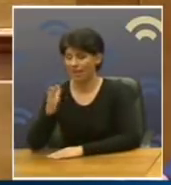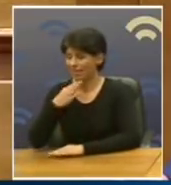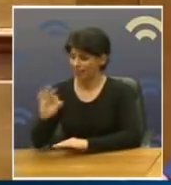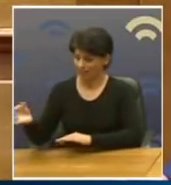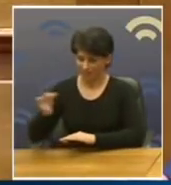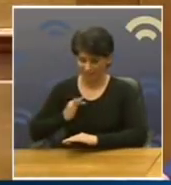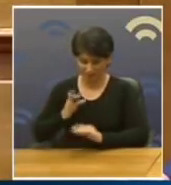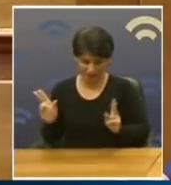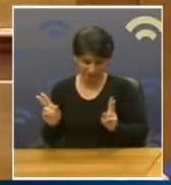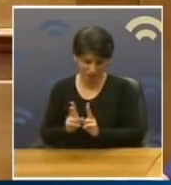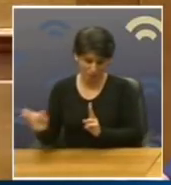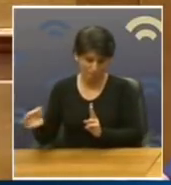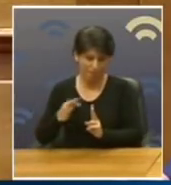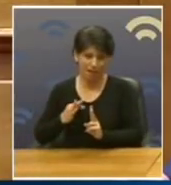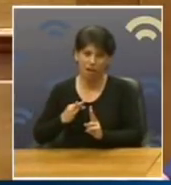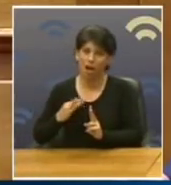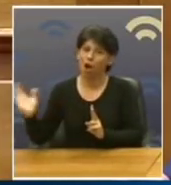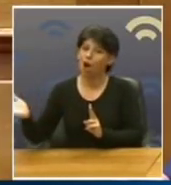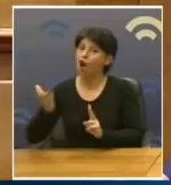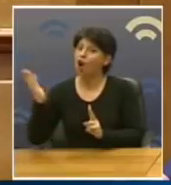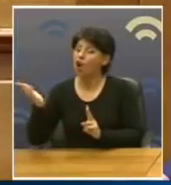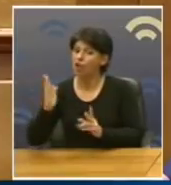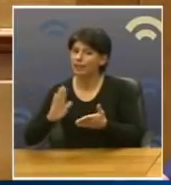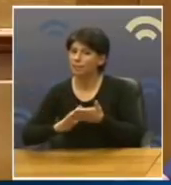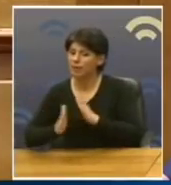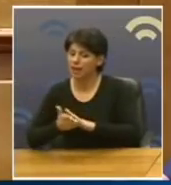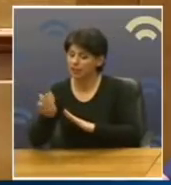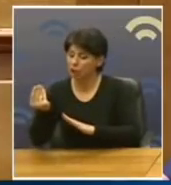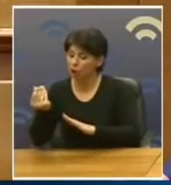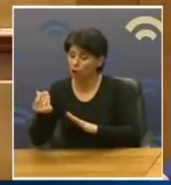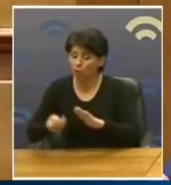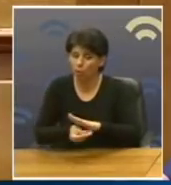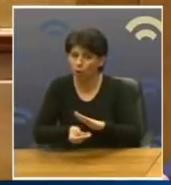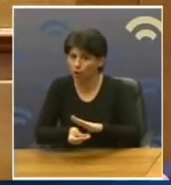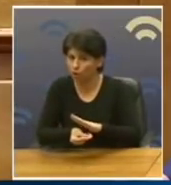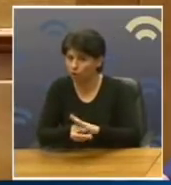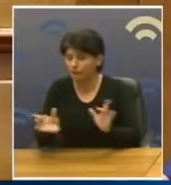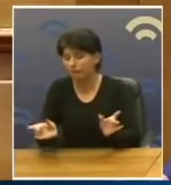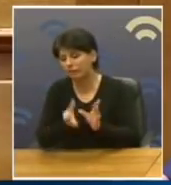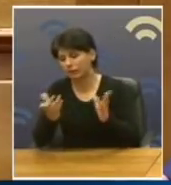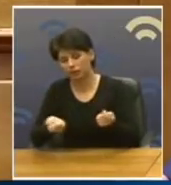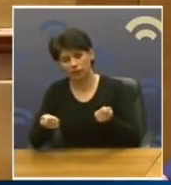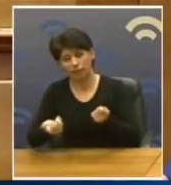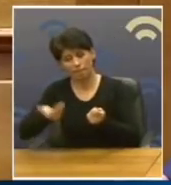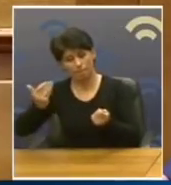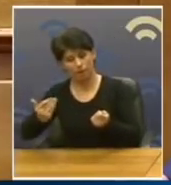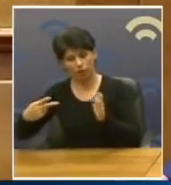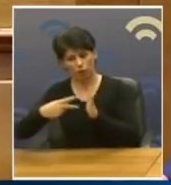λόγια ότι όσες πράξεις δωροδοκίας τυχόν τελέστηκαν πριν το 2015 πρέπει να μπουν στο